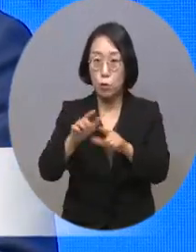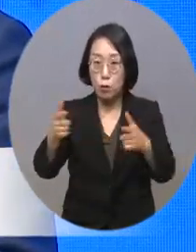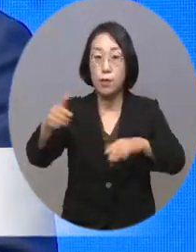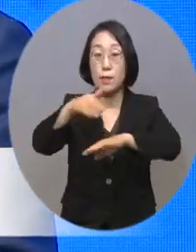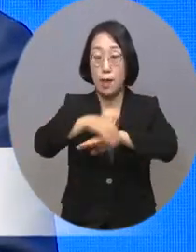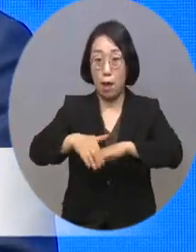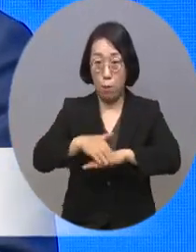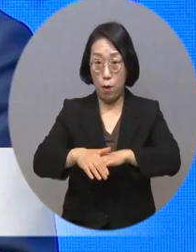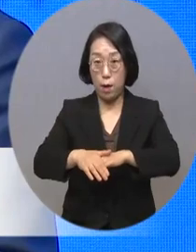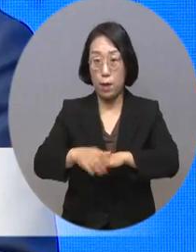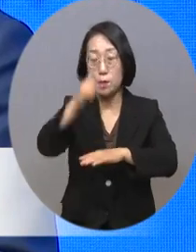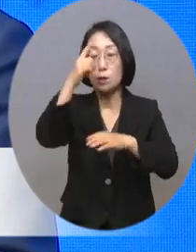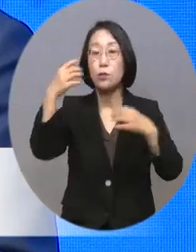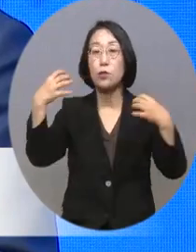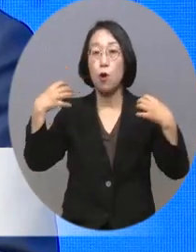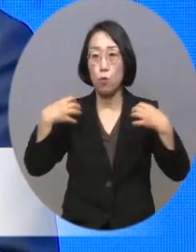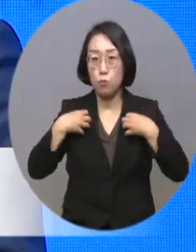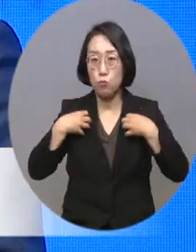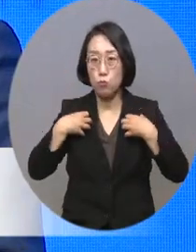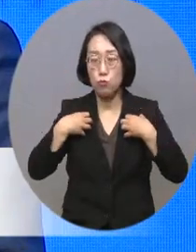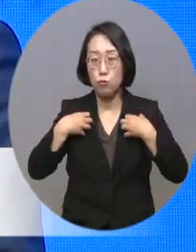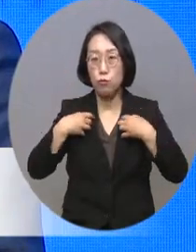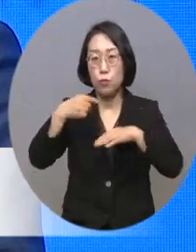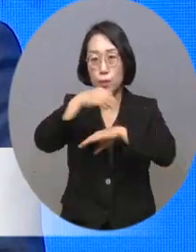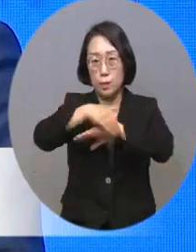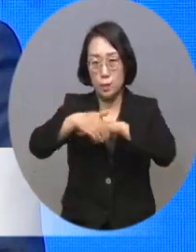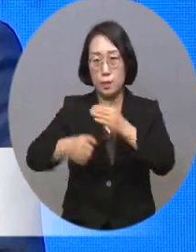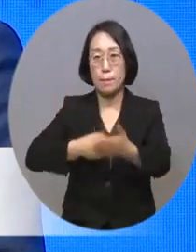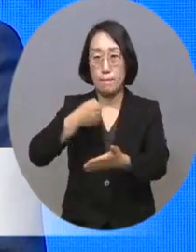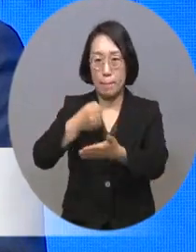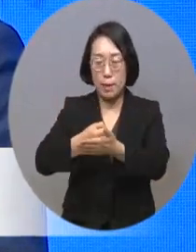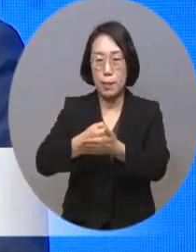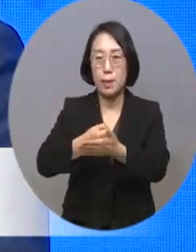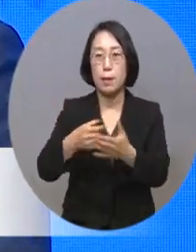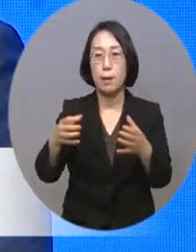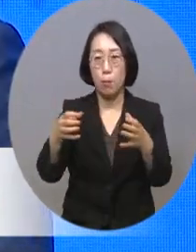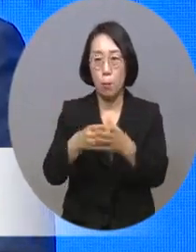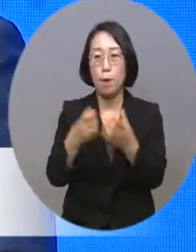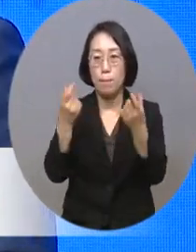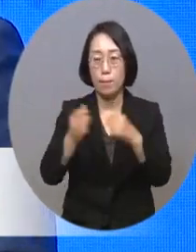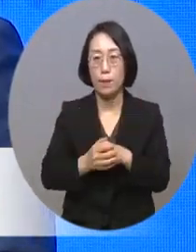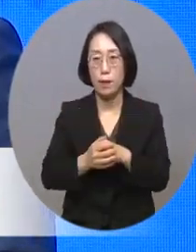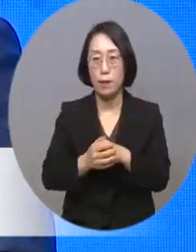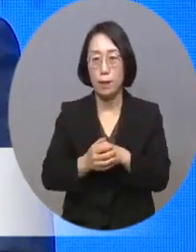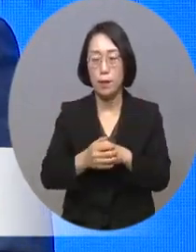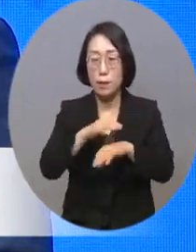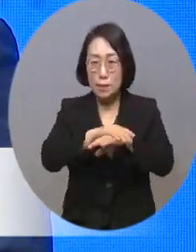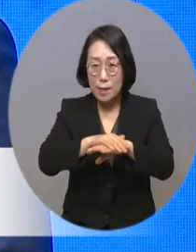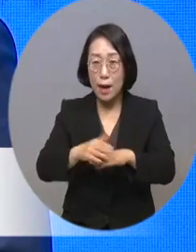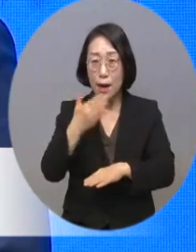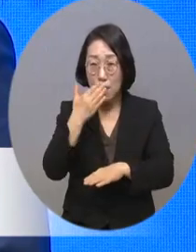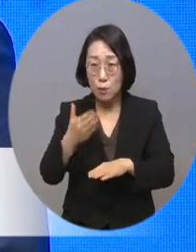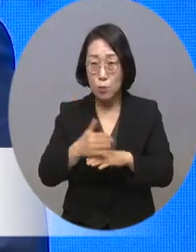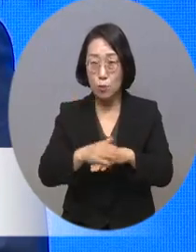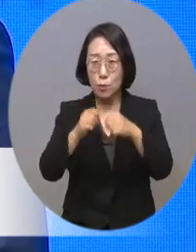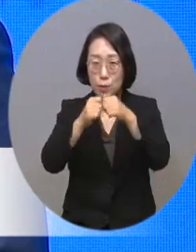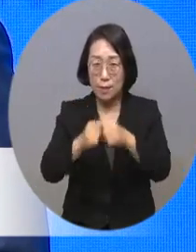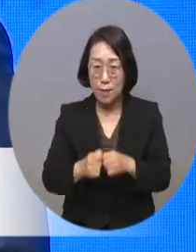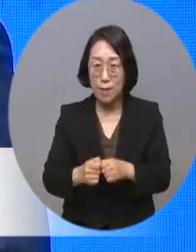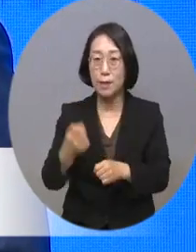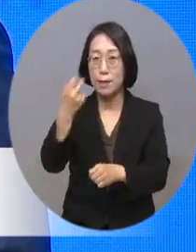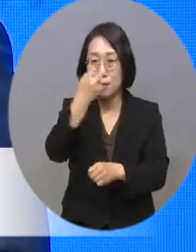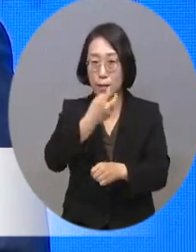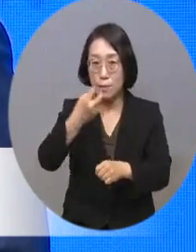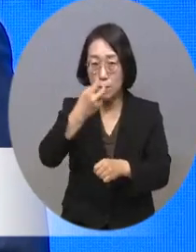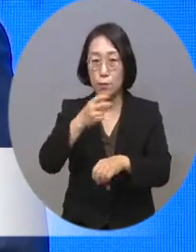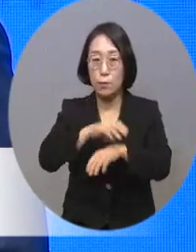정부의 의지를 담은 정책입니다. 다음 정부에서도 잘 진행될 수 있도록 저희들이 꼼꼼하게 챙겨서 그렇게